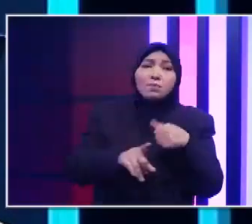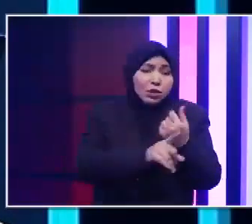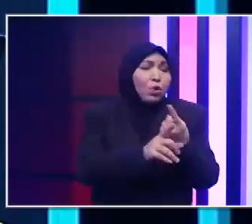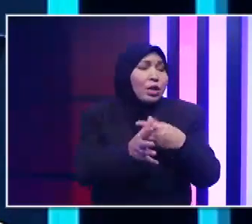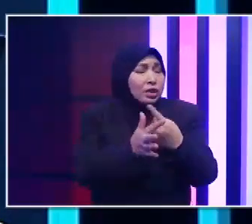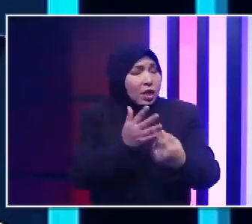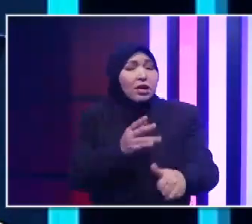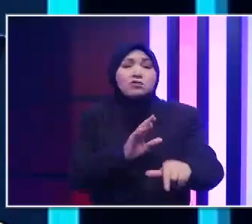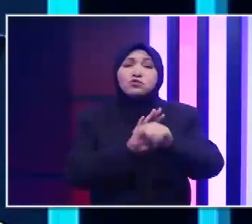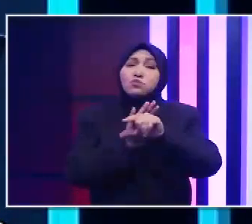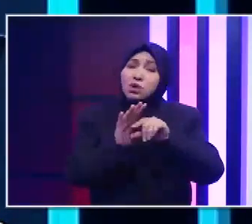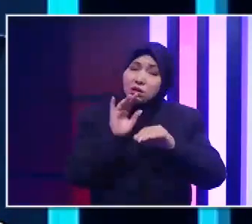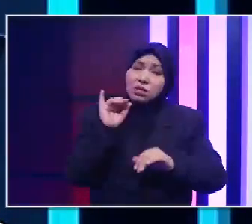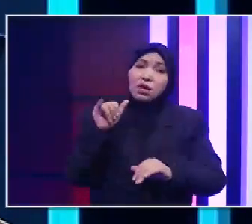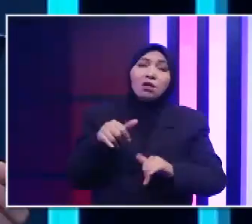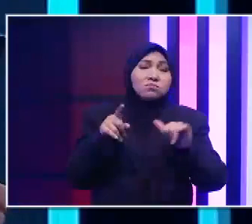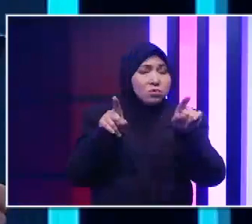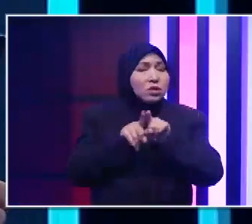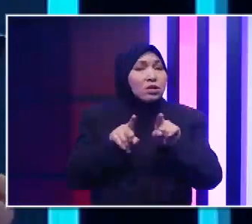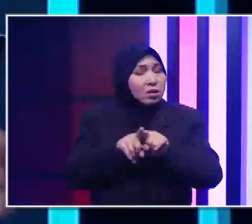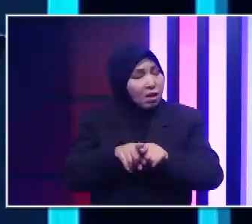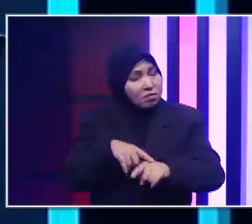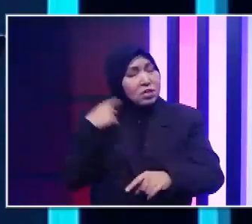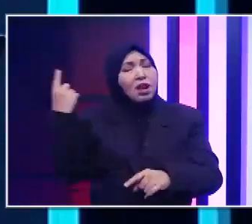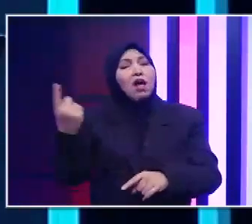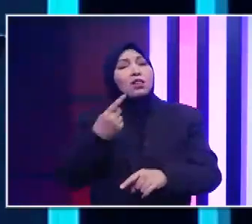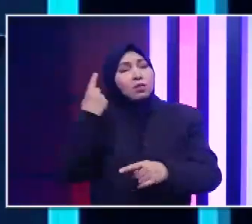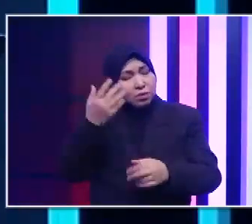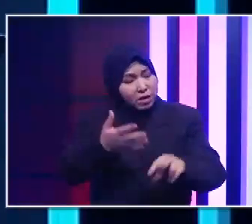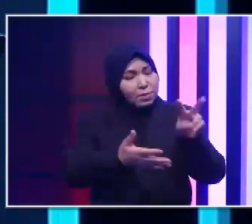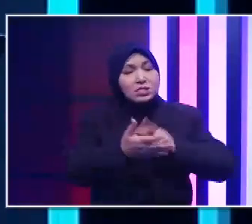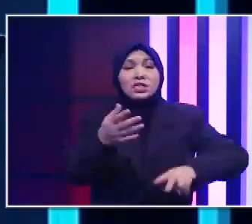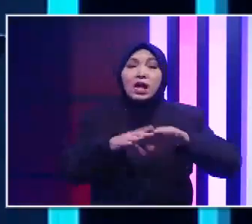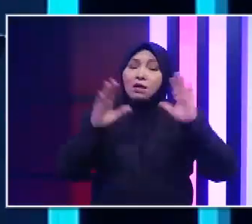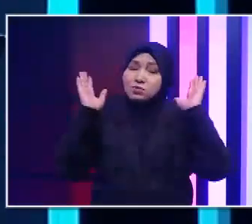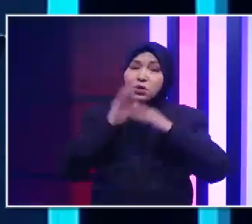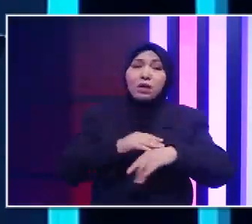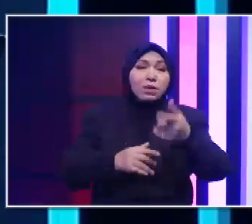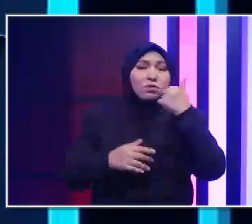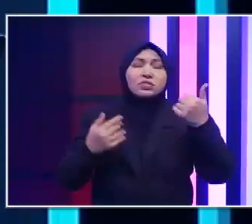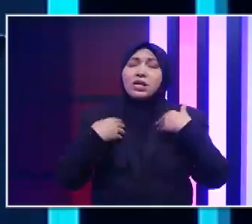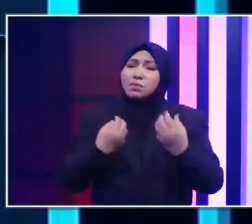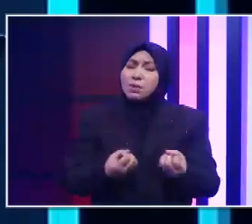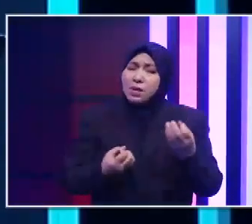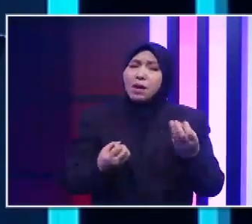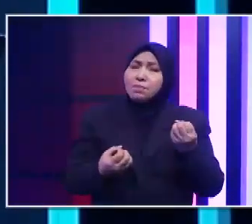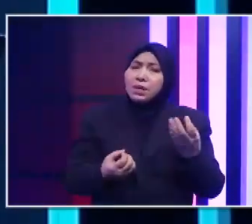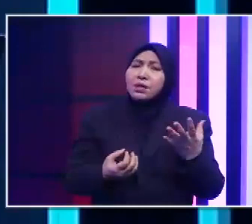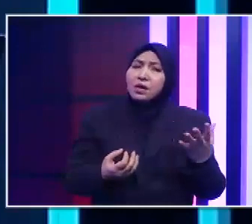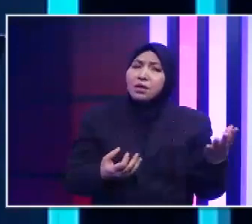surah yang memang juga kerap juga dibaca surah Tahrim yang salah karena dia di beberapa